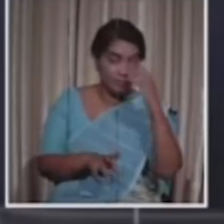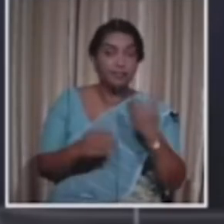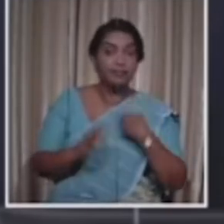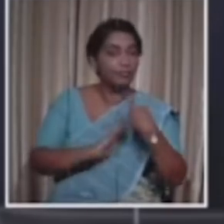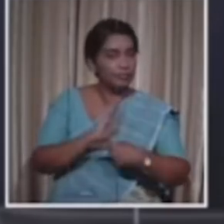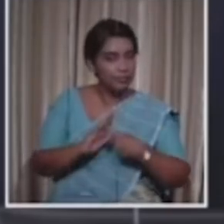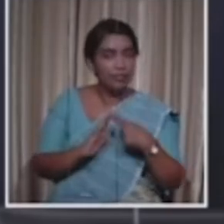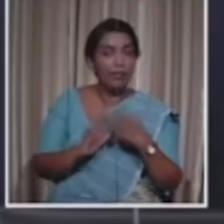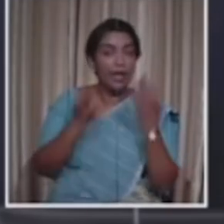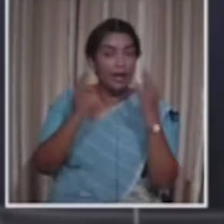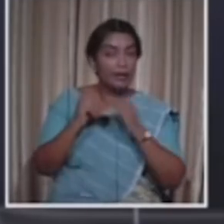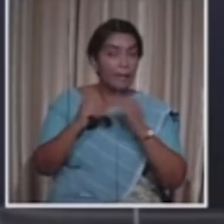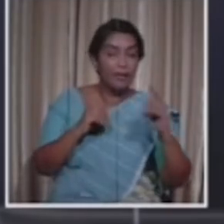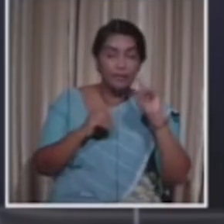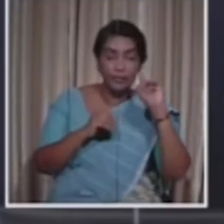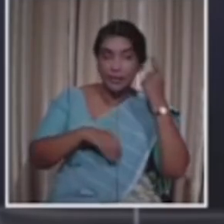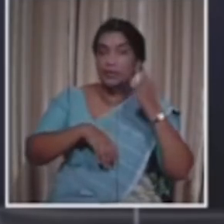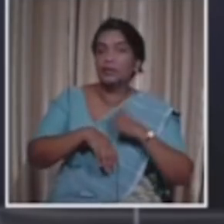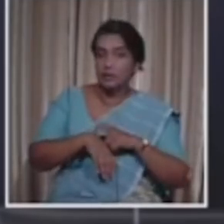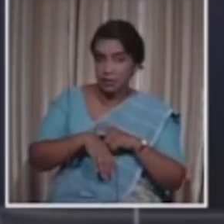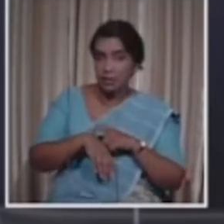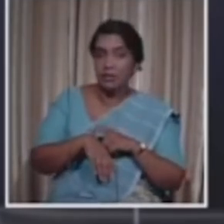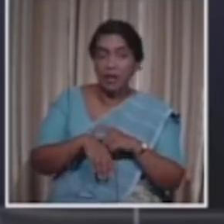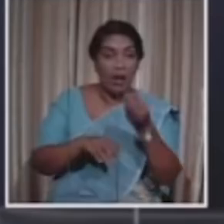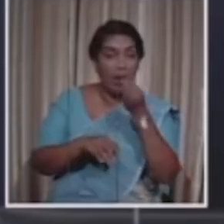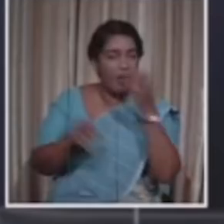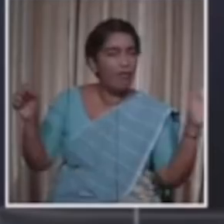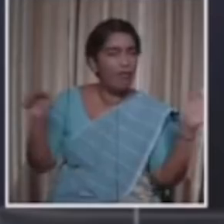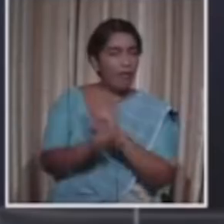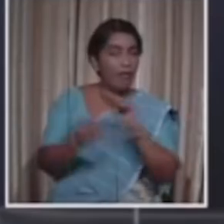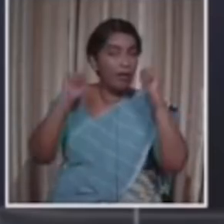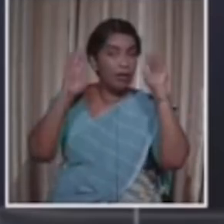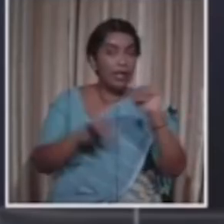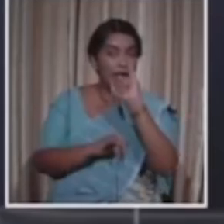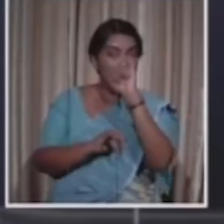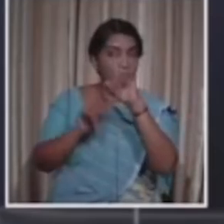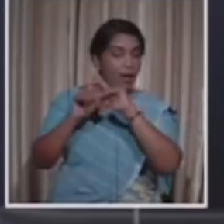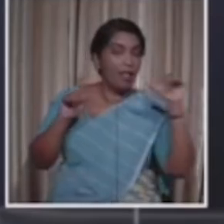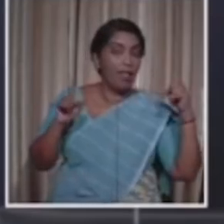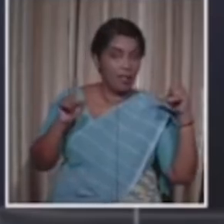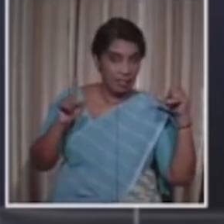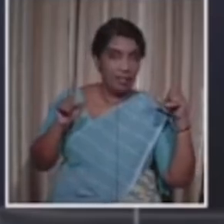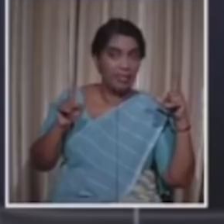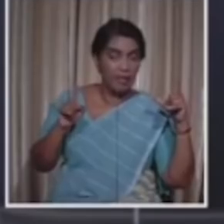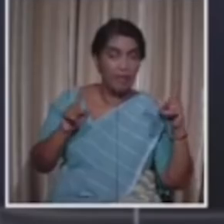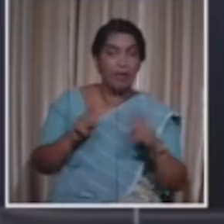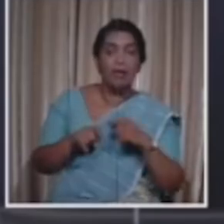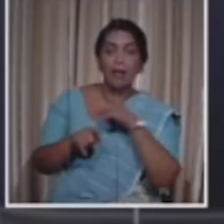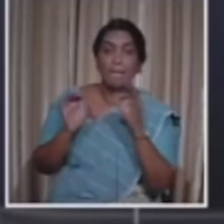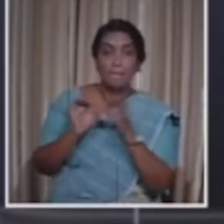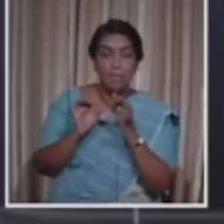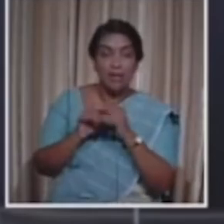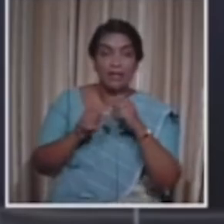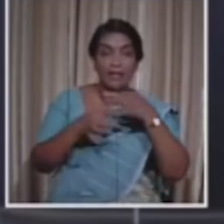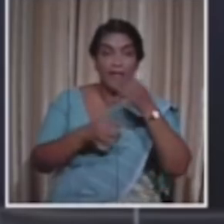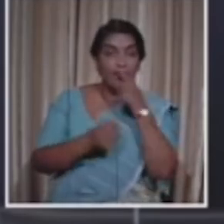rata nidahasen passe palaweni wathawata sahalin swayam poishu thune 65 70 yuge eda batalagoda vi